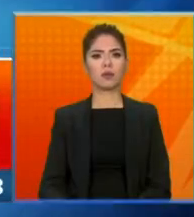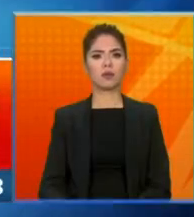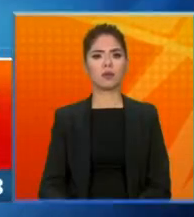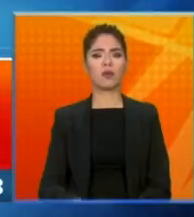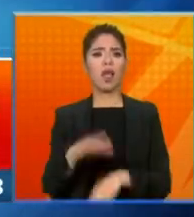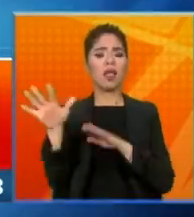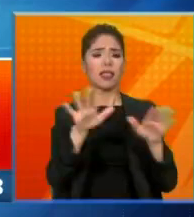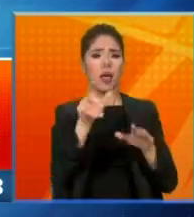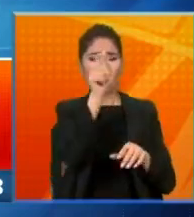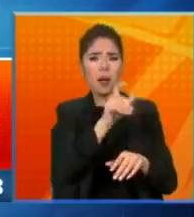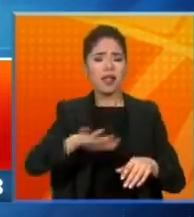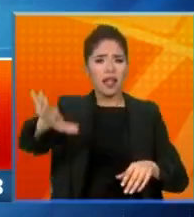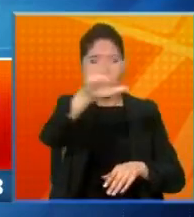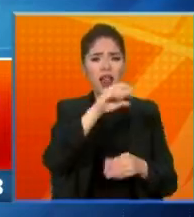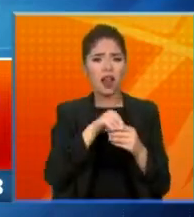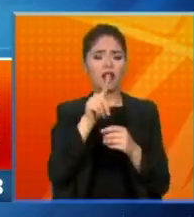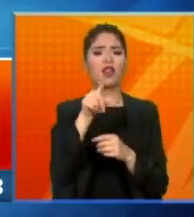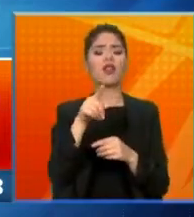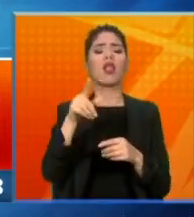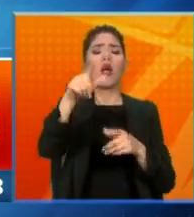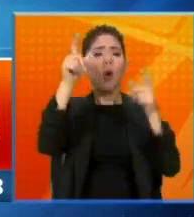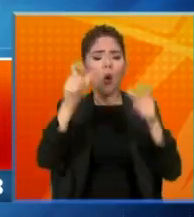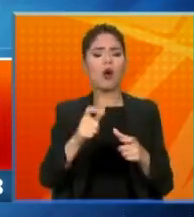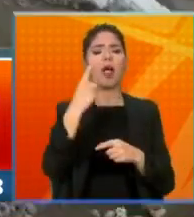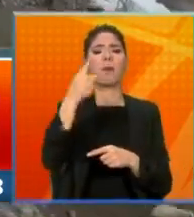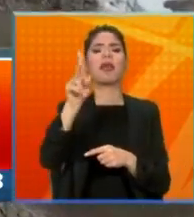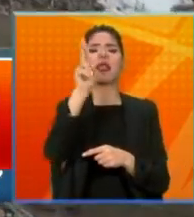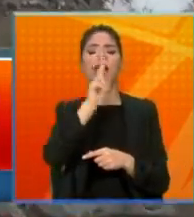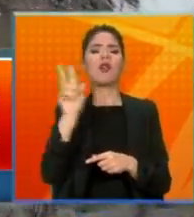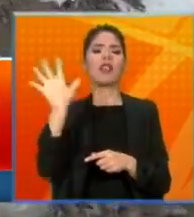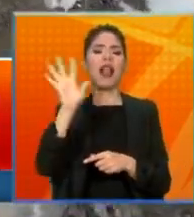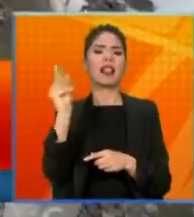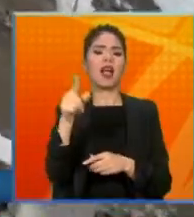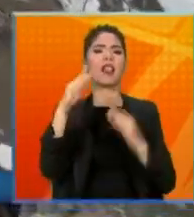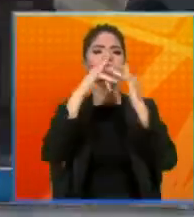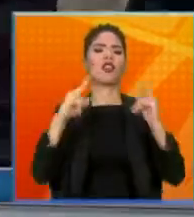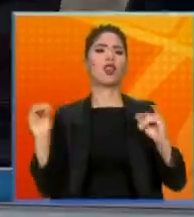yöneliktir. Depremzedeler için bölgeye 1250 adet çadır gönderildi.